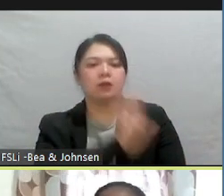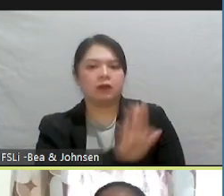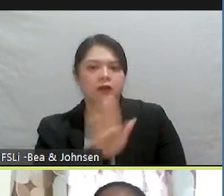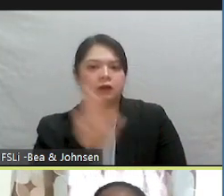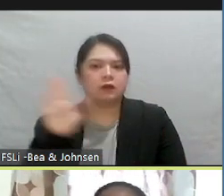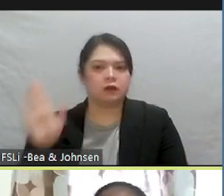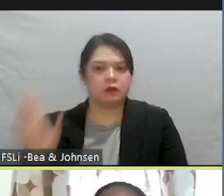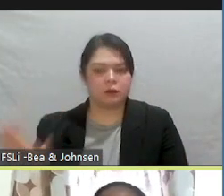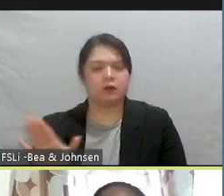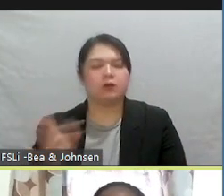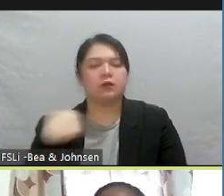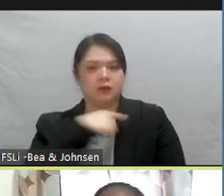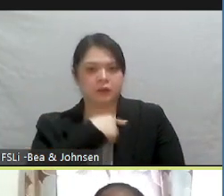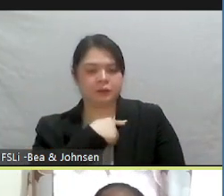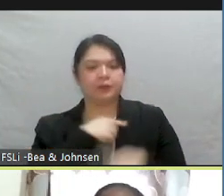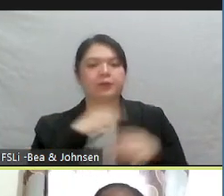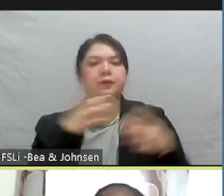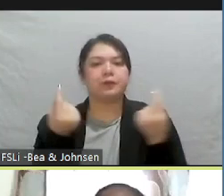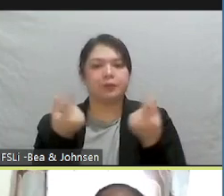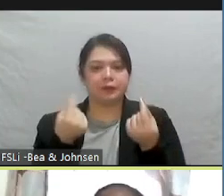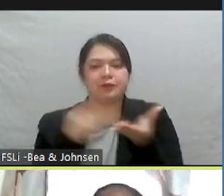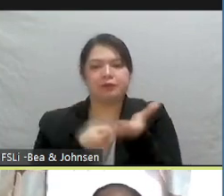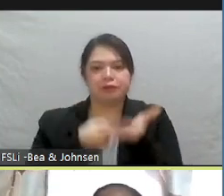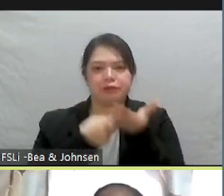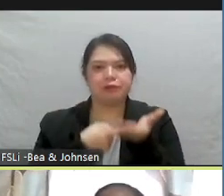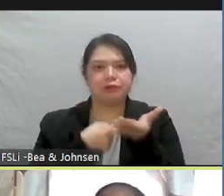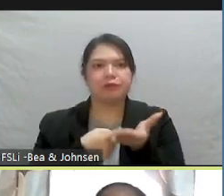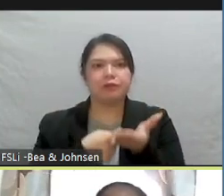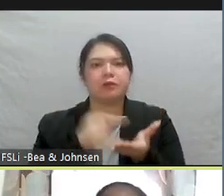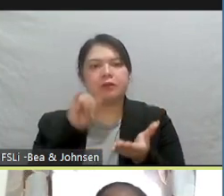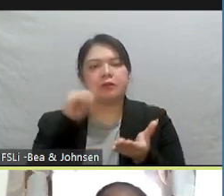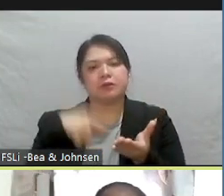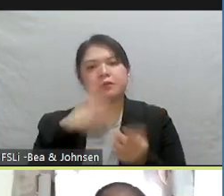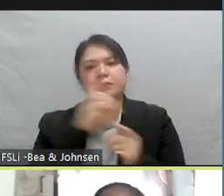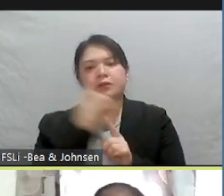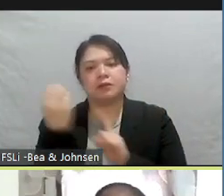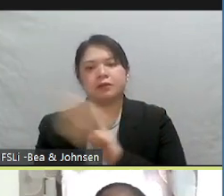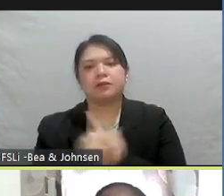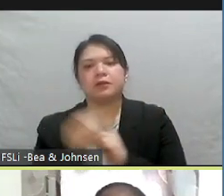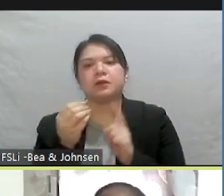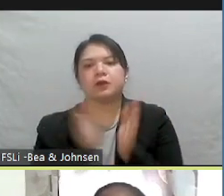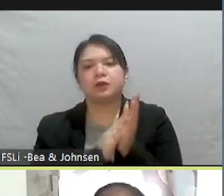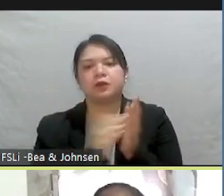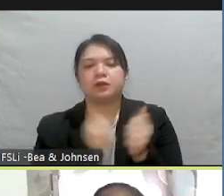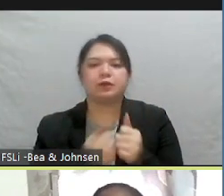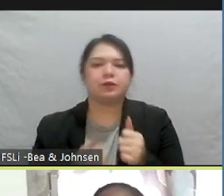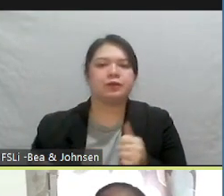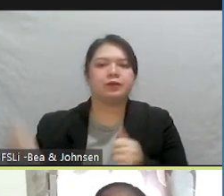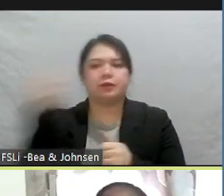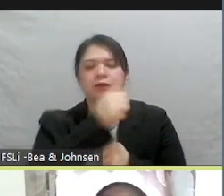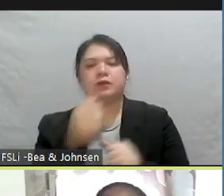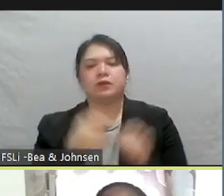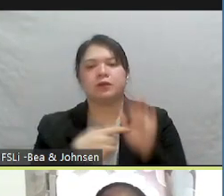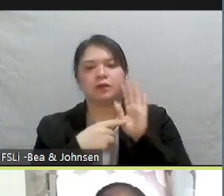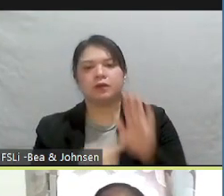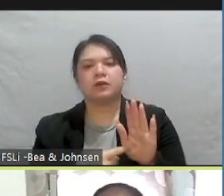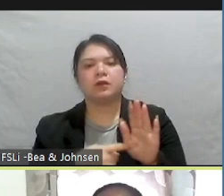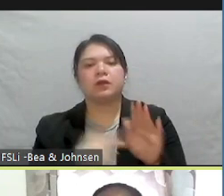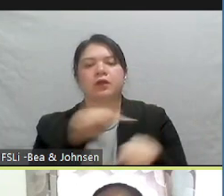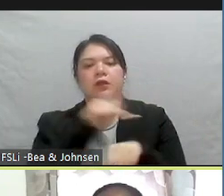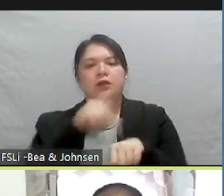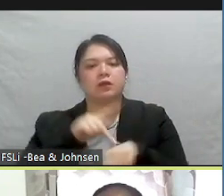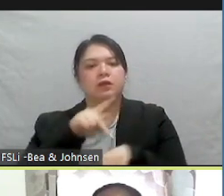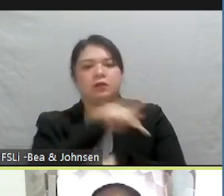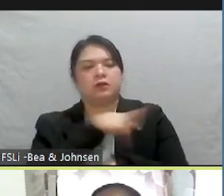katutubo. Kaya nagkakaroon po kami ng division IPED orientation with the school heads po. Para kasi ito po yung mga principal natin,